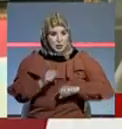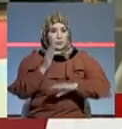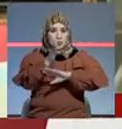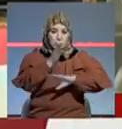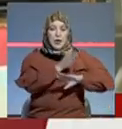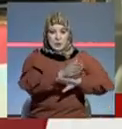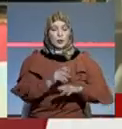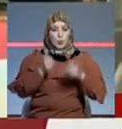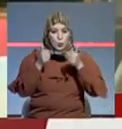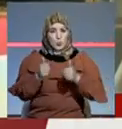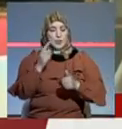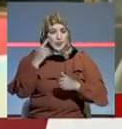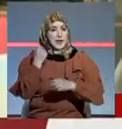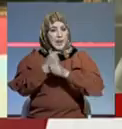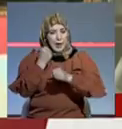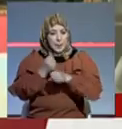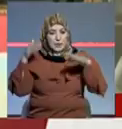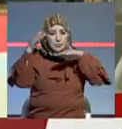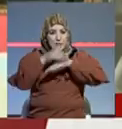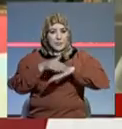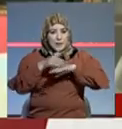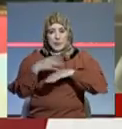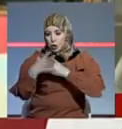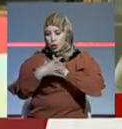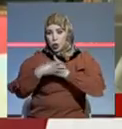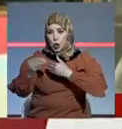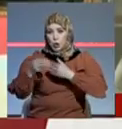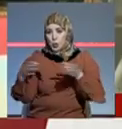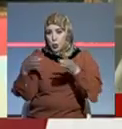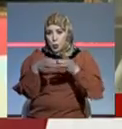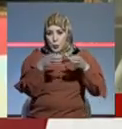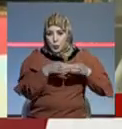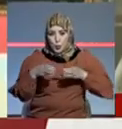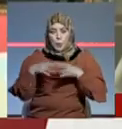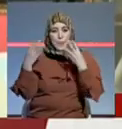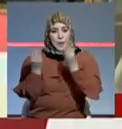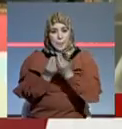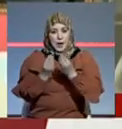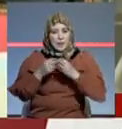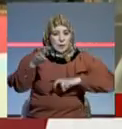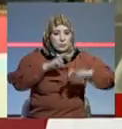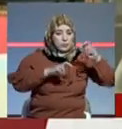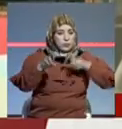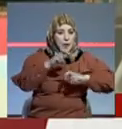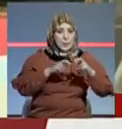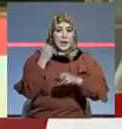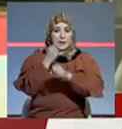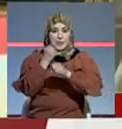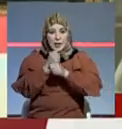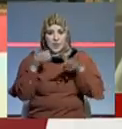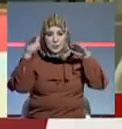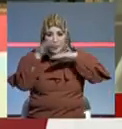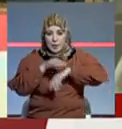ونخلطوا لها. أجل اللي عملناه هو العمل الليلي، معناتها نخرجوا عندنا ليزيكيب موبيل نتاعنا، الفرق المتنقلة يخدموا بالليل